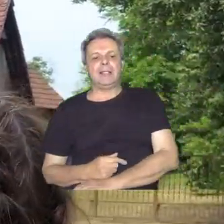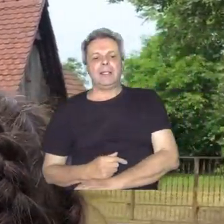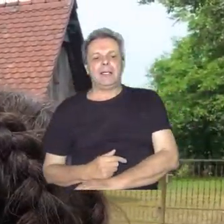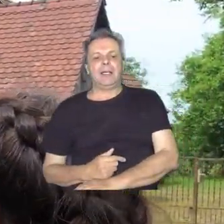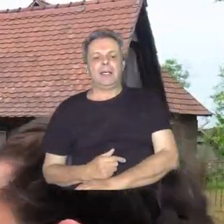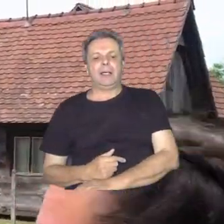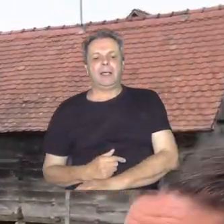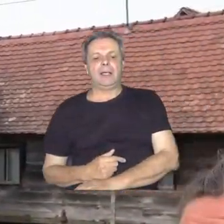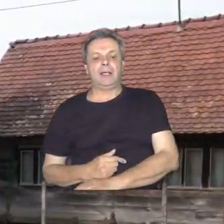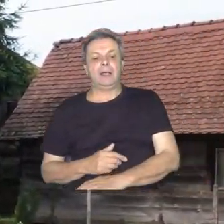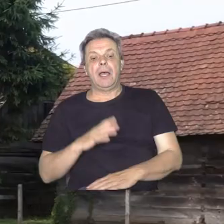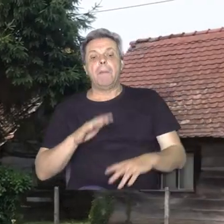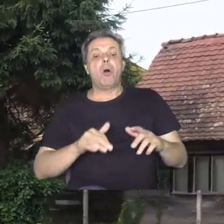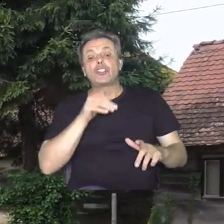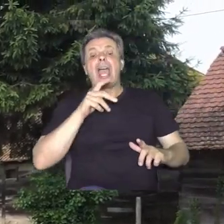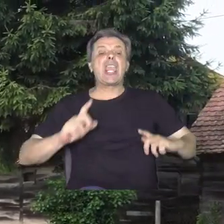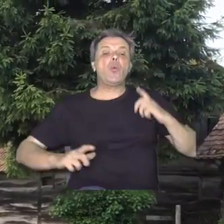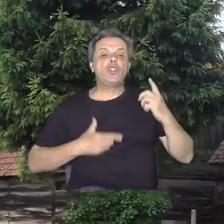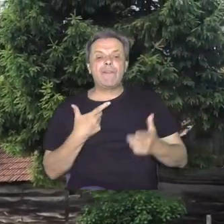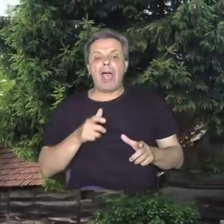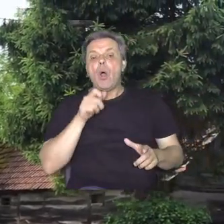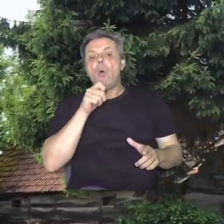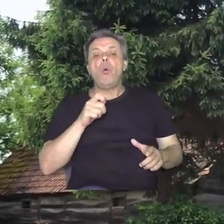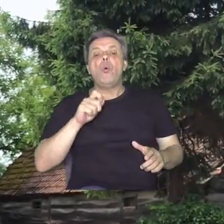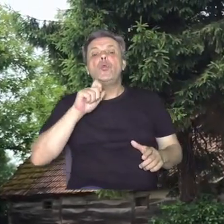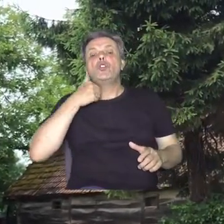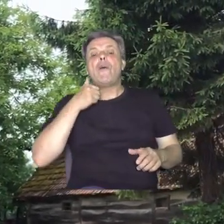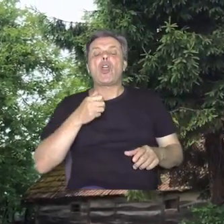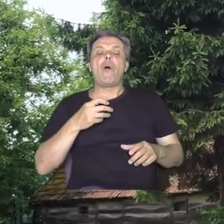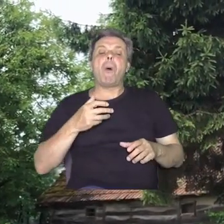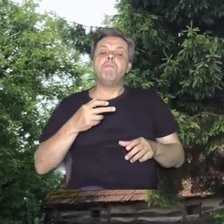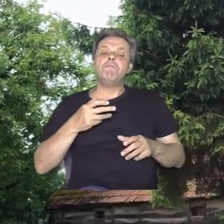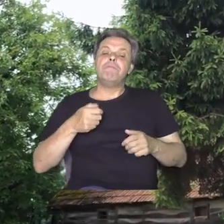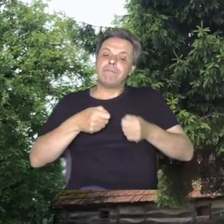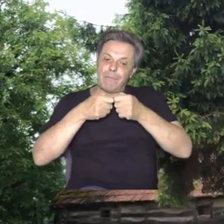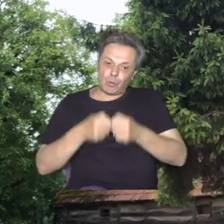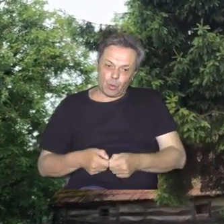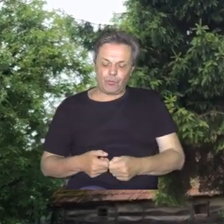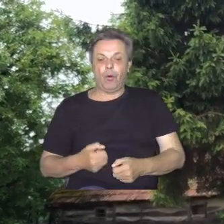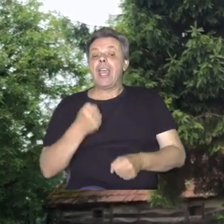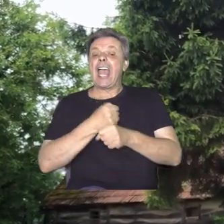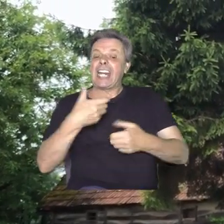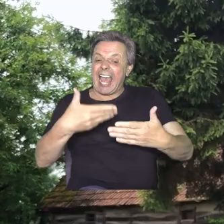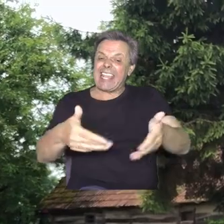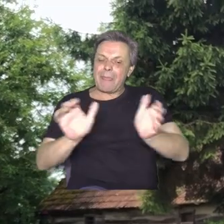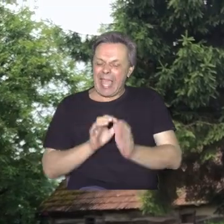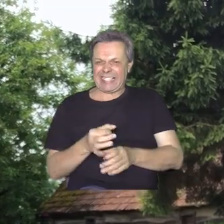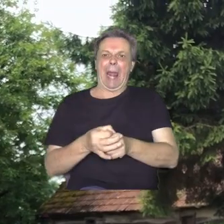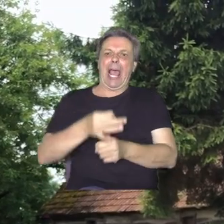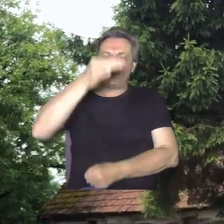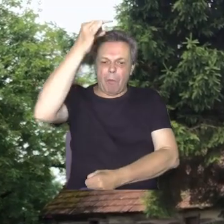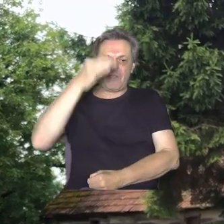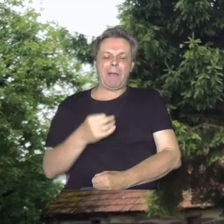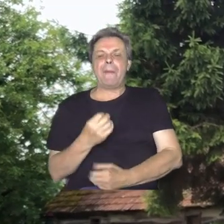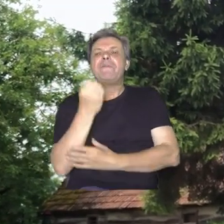ona zapravo možda i uživa u čovjekovom društvu i gnjezda gradi i na stupovima